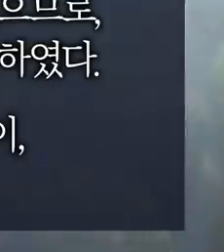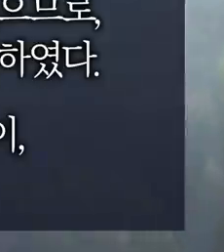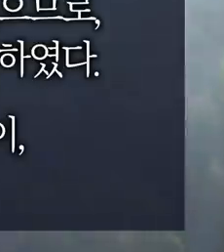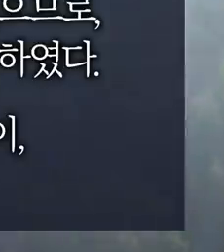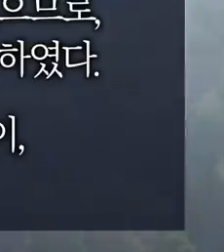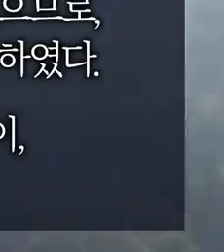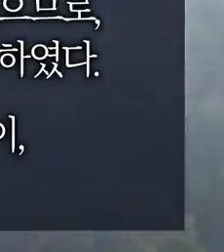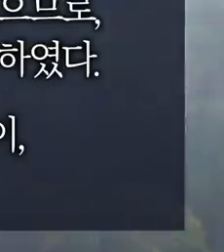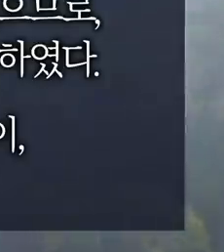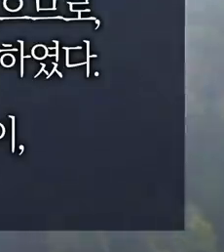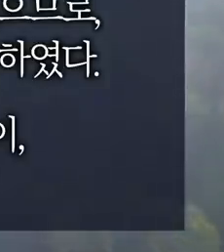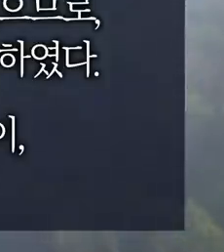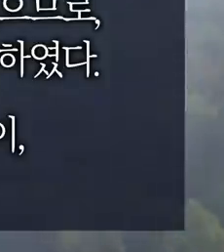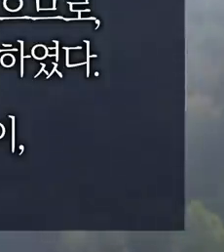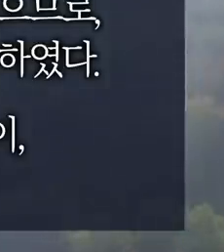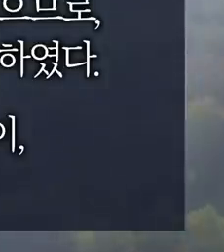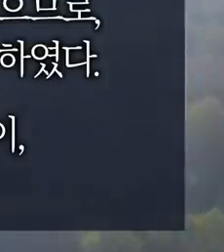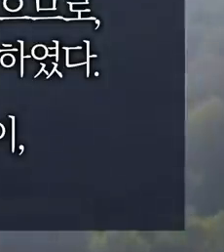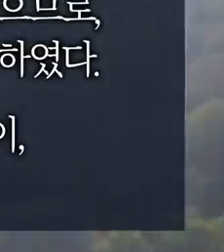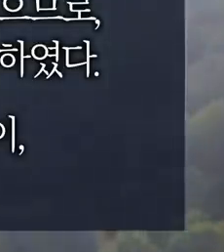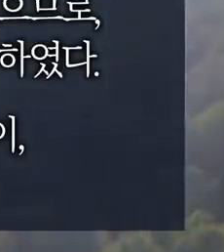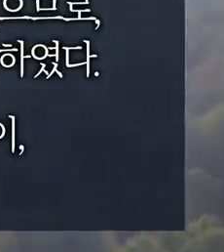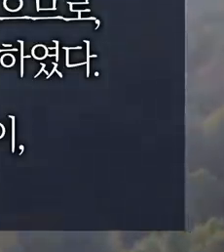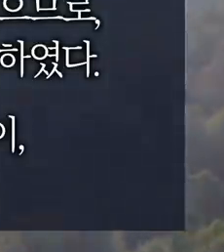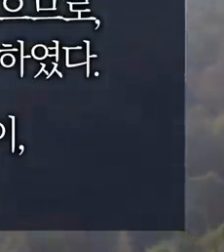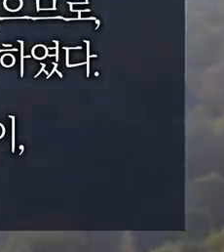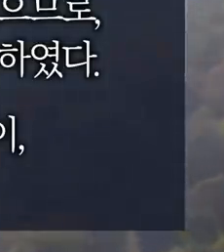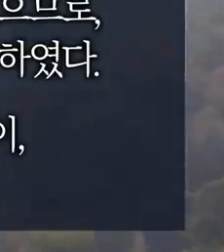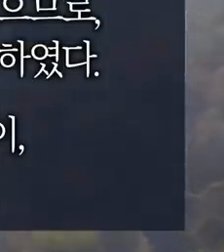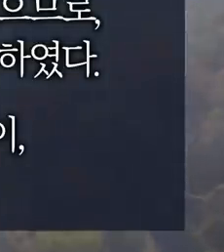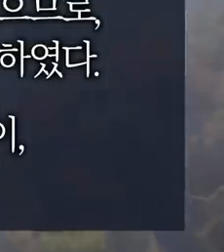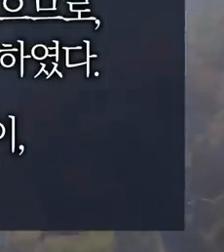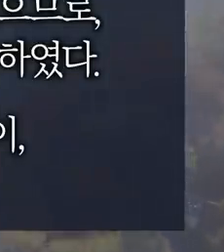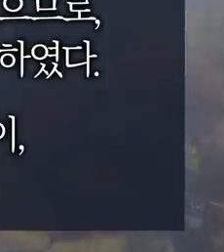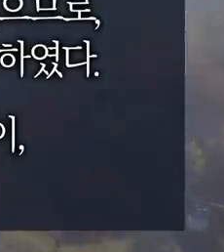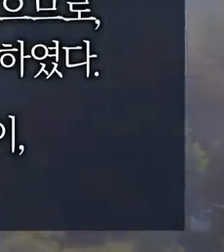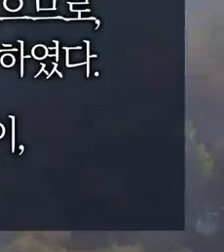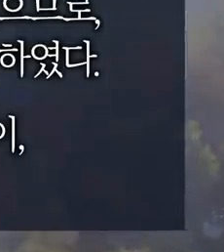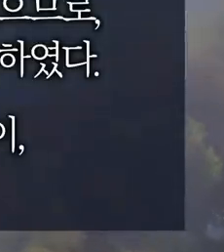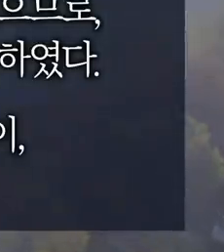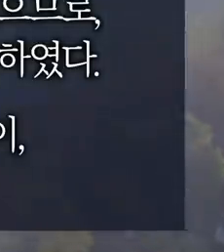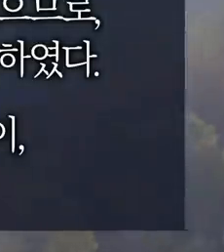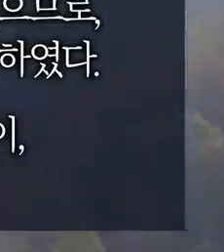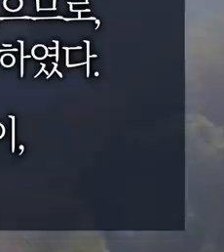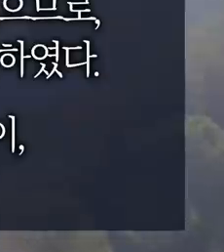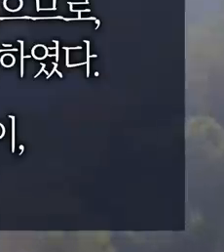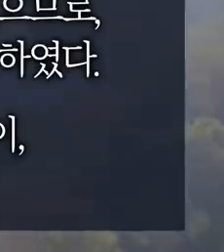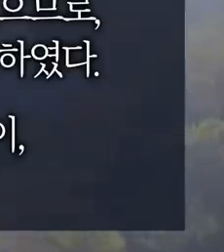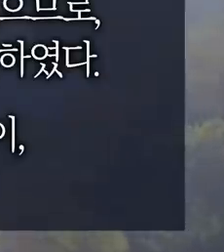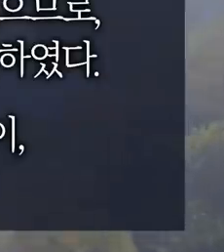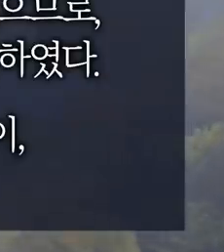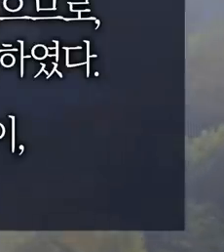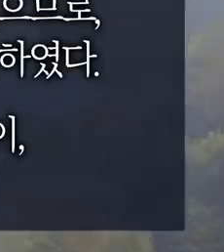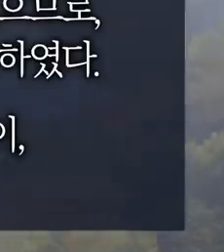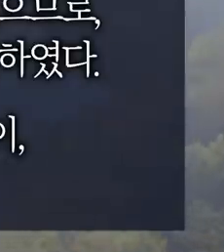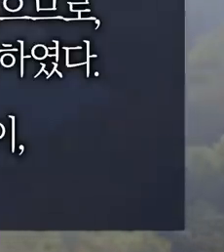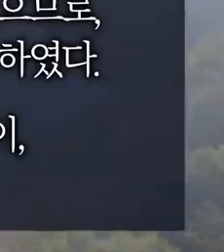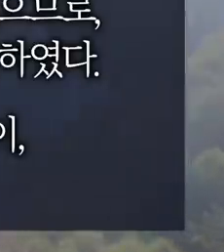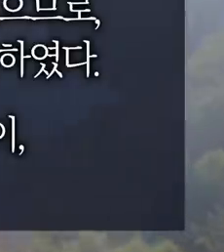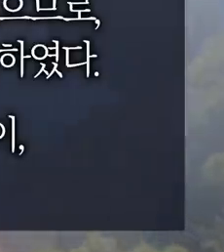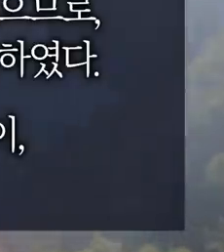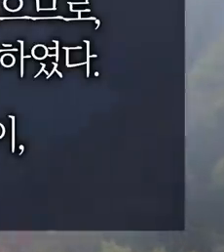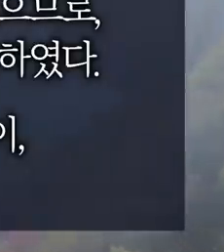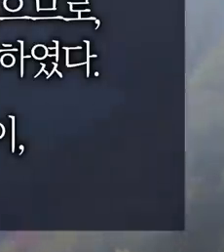주님께서 이스라엘 사람에게 약속하신 모든 선한 말씀이 하나도 어긋남이 없이 그대로